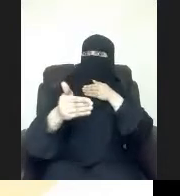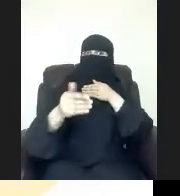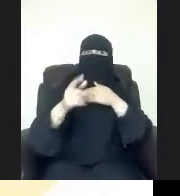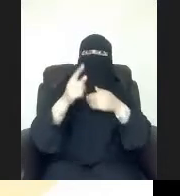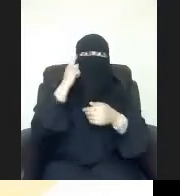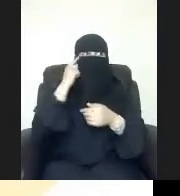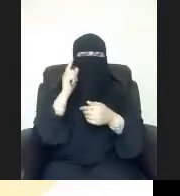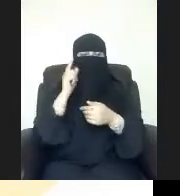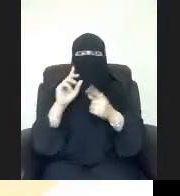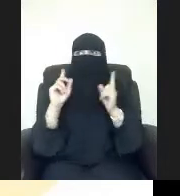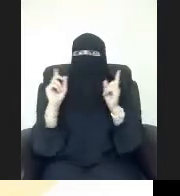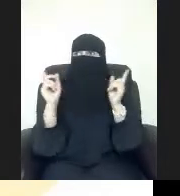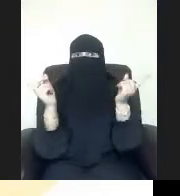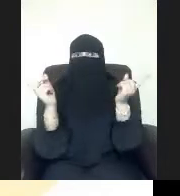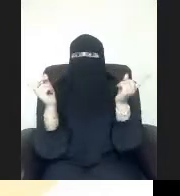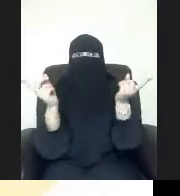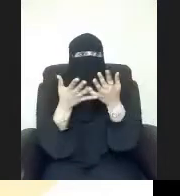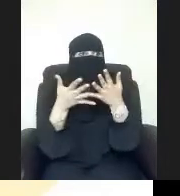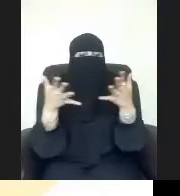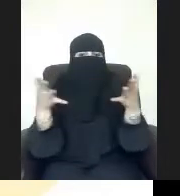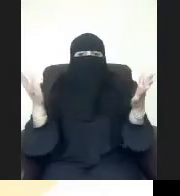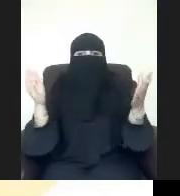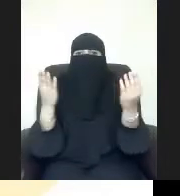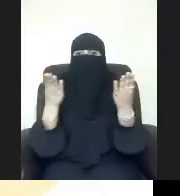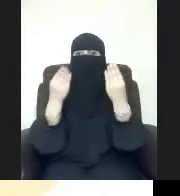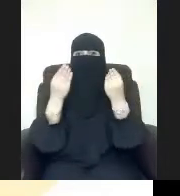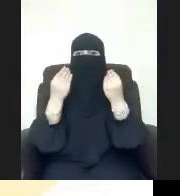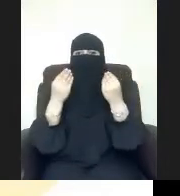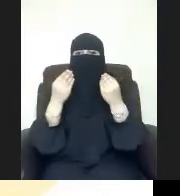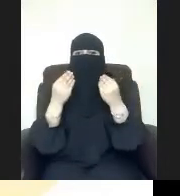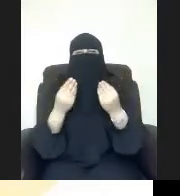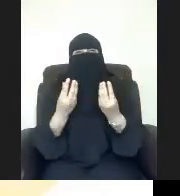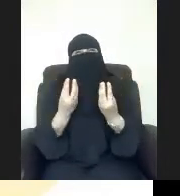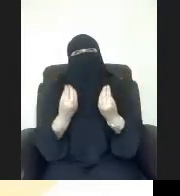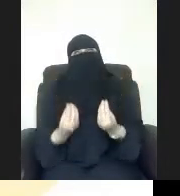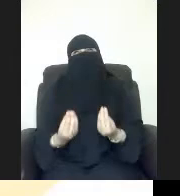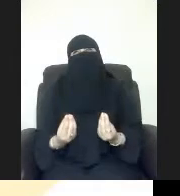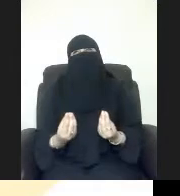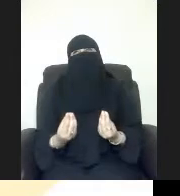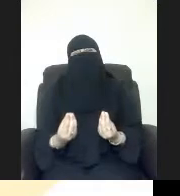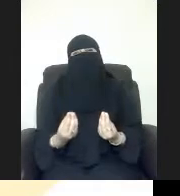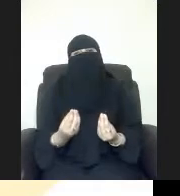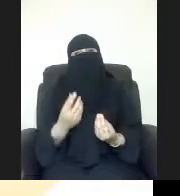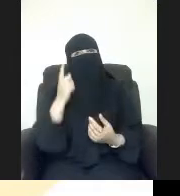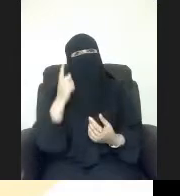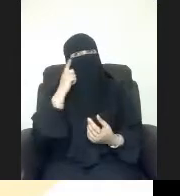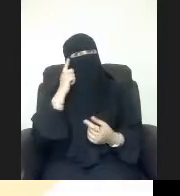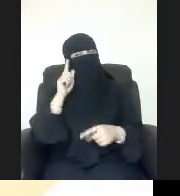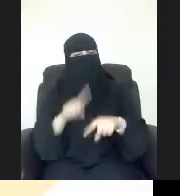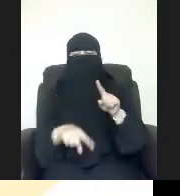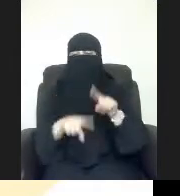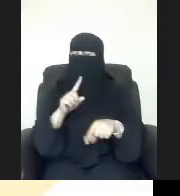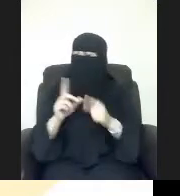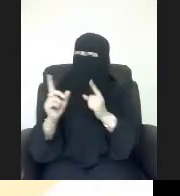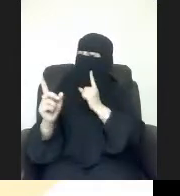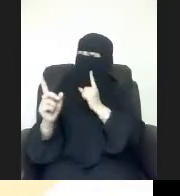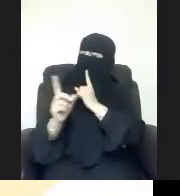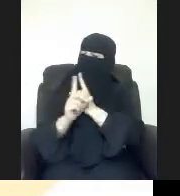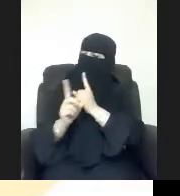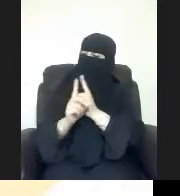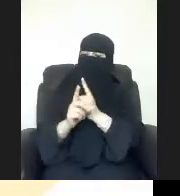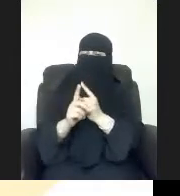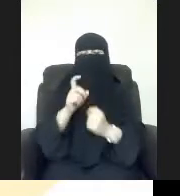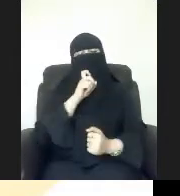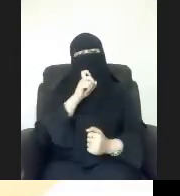أن كثيرا من المتعلمين افتقدوا إلى هذا الأمر، افتقدوا إلى المقابلة